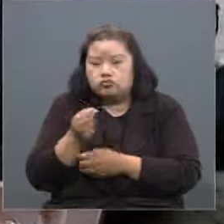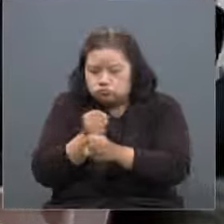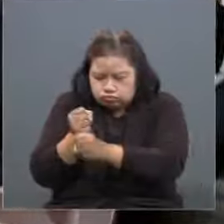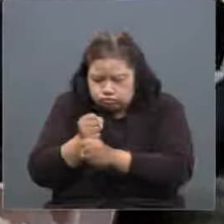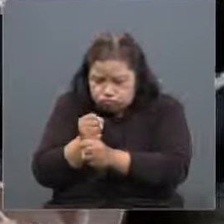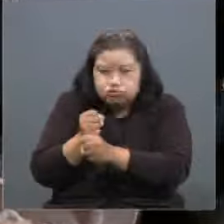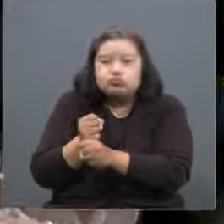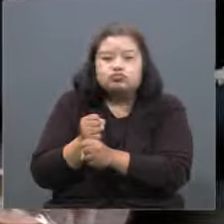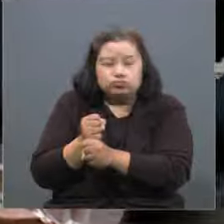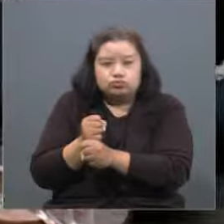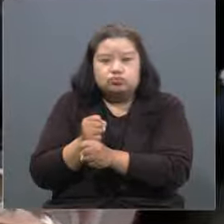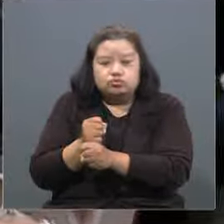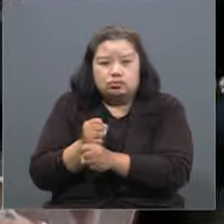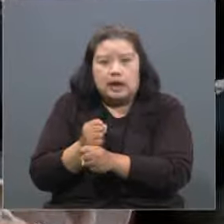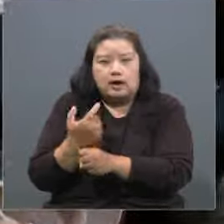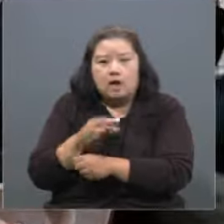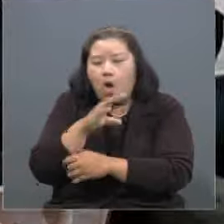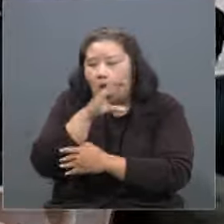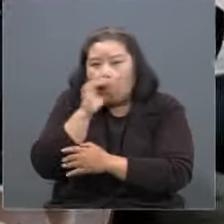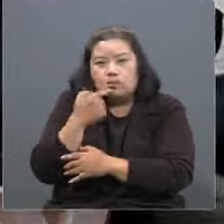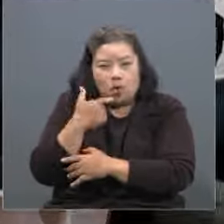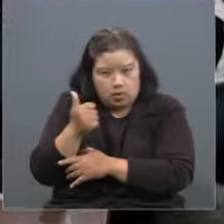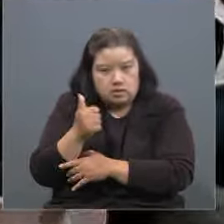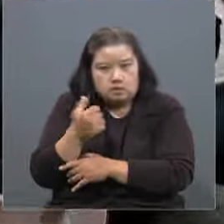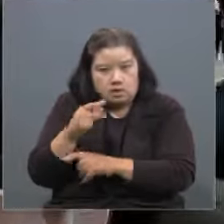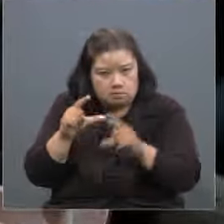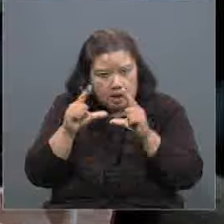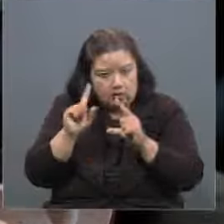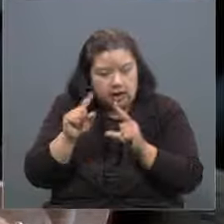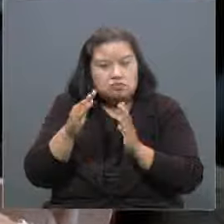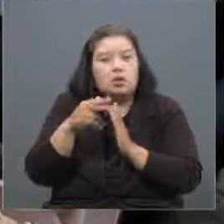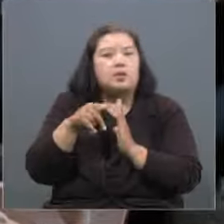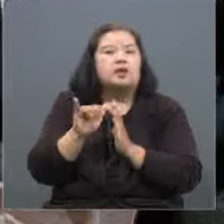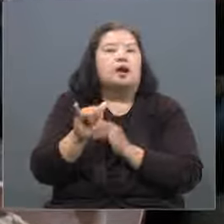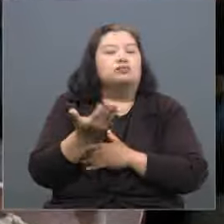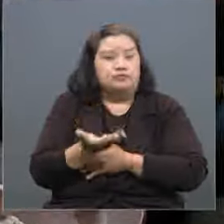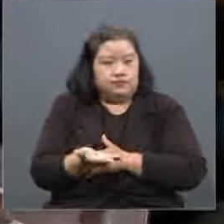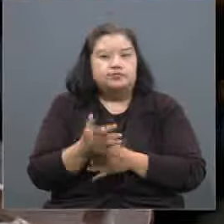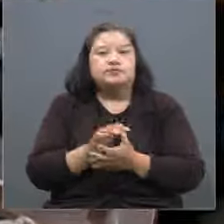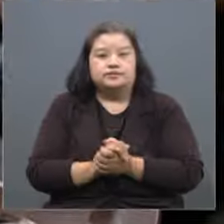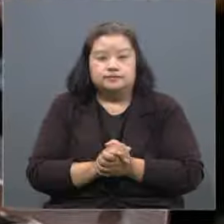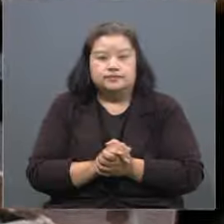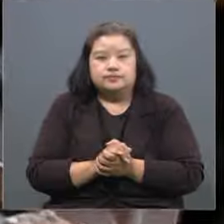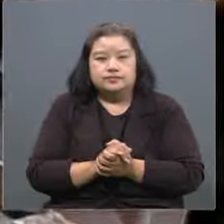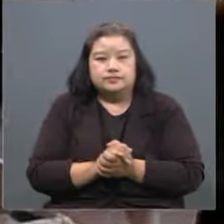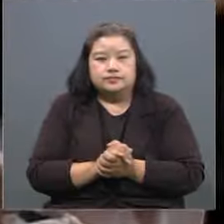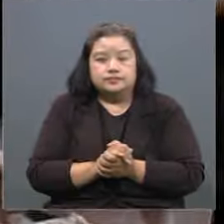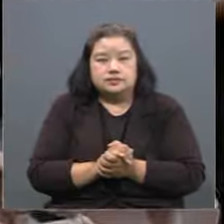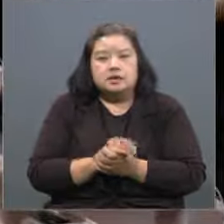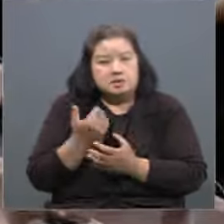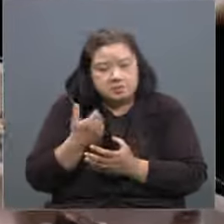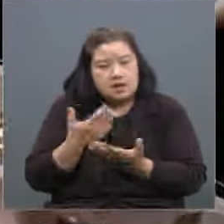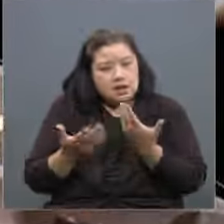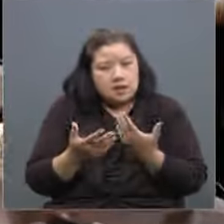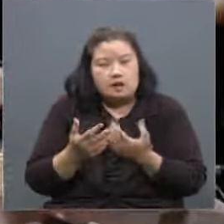งเป็นสินค้าเกษตรของเด่นของจังหวัดพะเยาข้าวหอมเนี่ยก็เอาไปทำได้หลายอย่างทั้งเอามาแปรรู